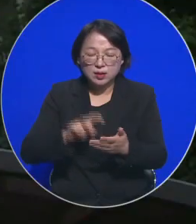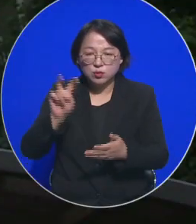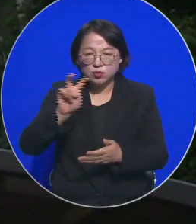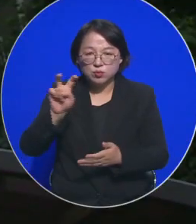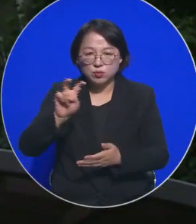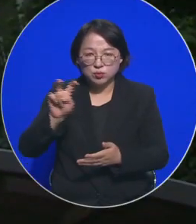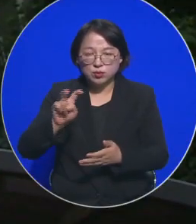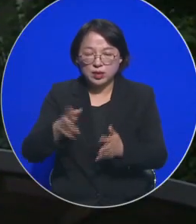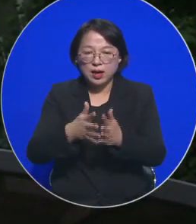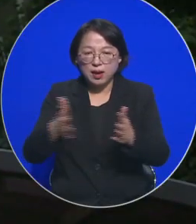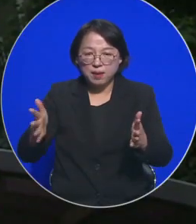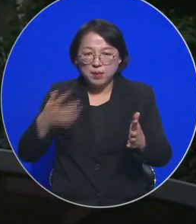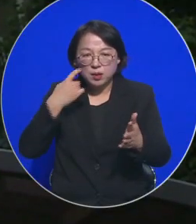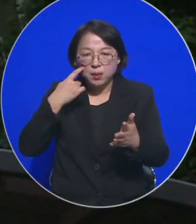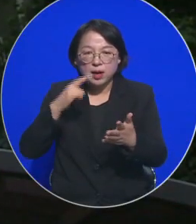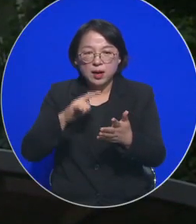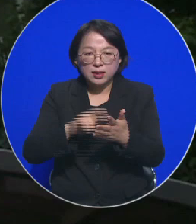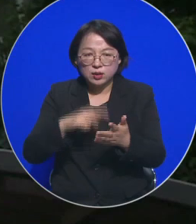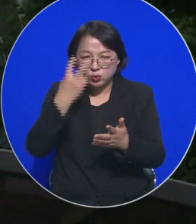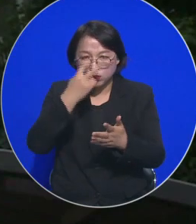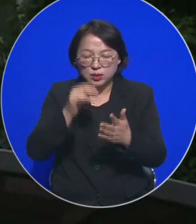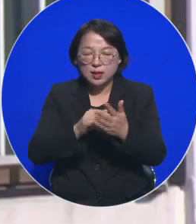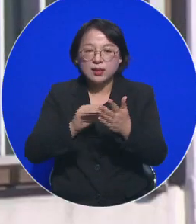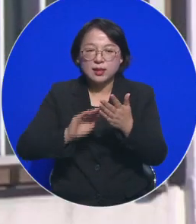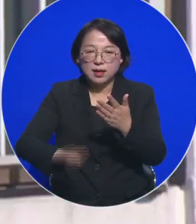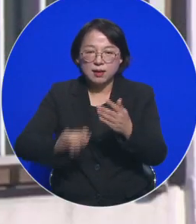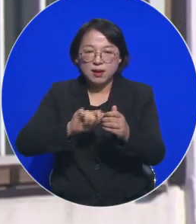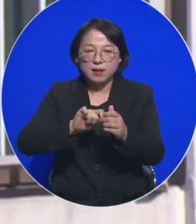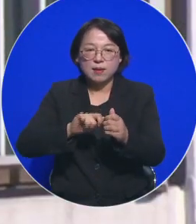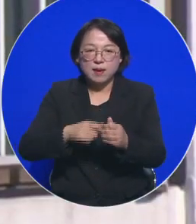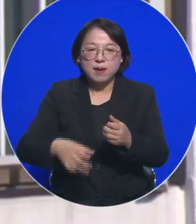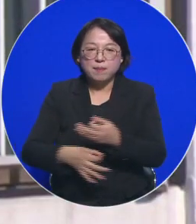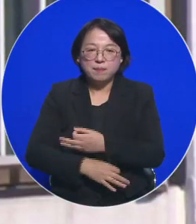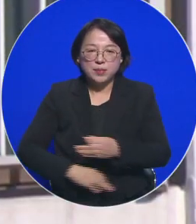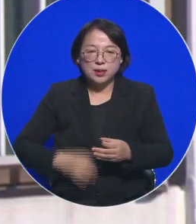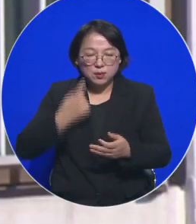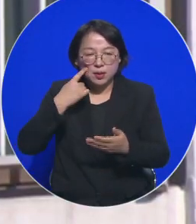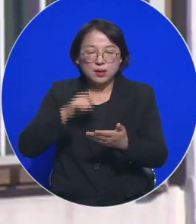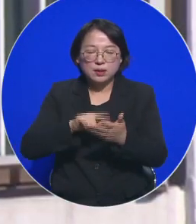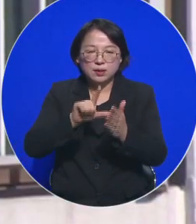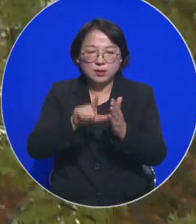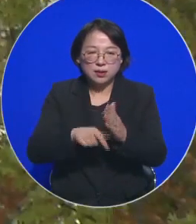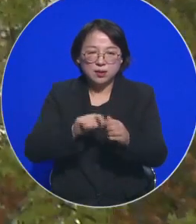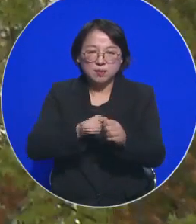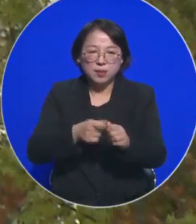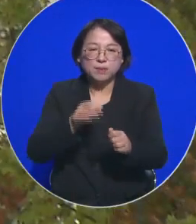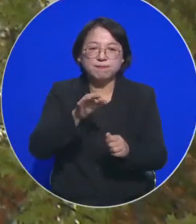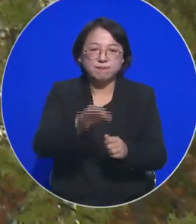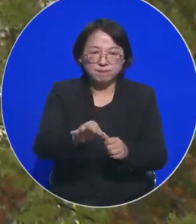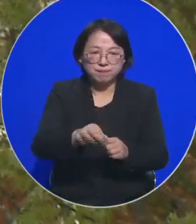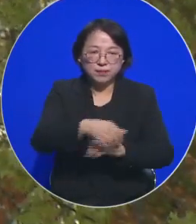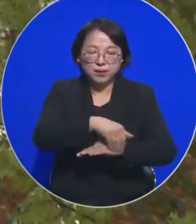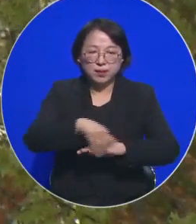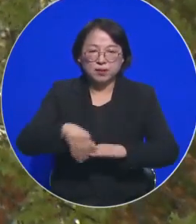비리가 드러날 경우 시정명령과 과징금을 부과할 방치입니다 KTV 1인합니다